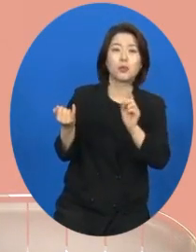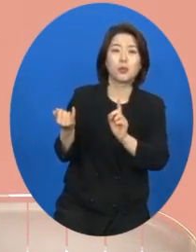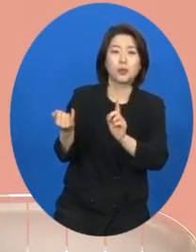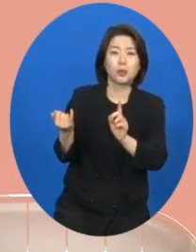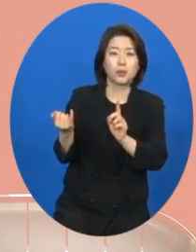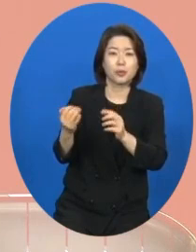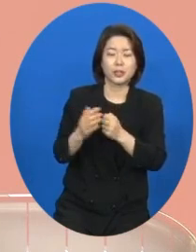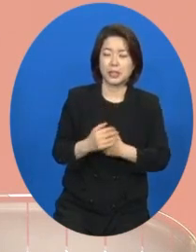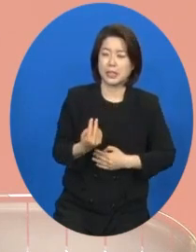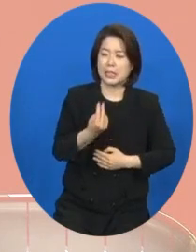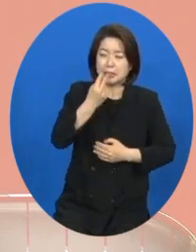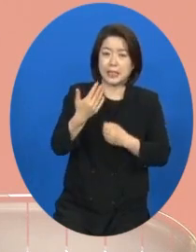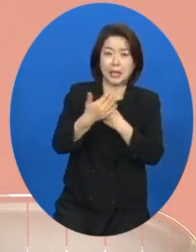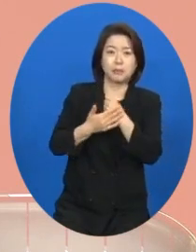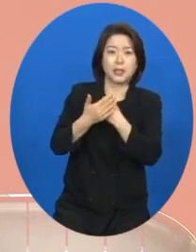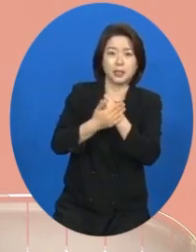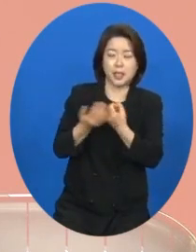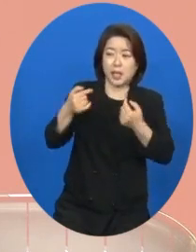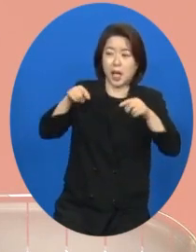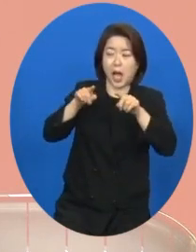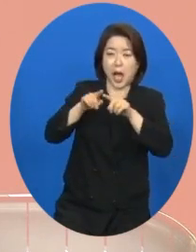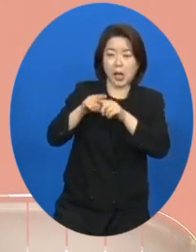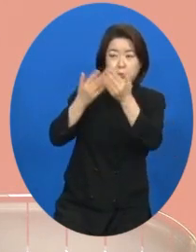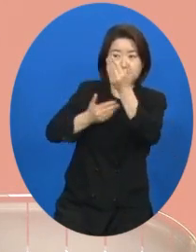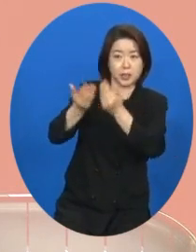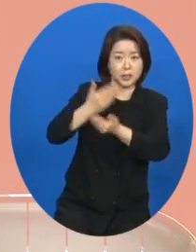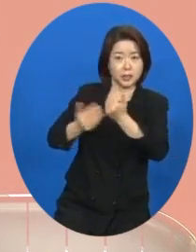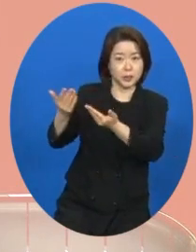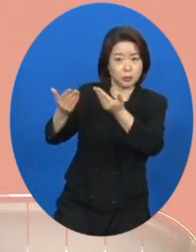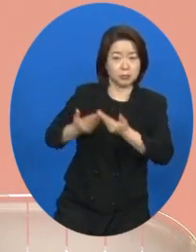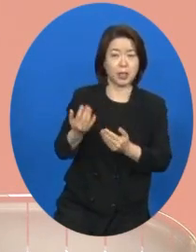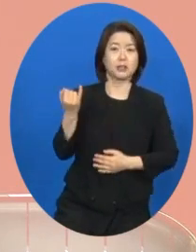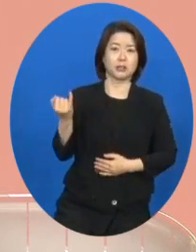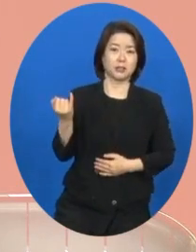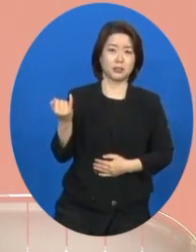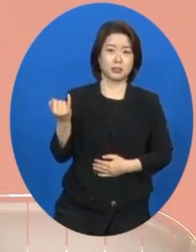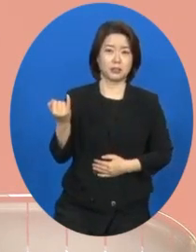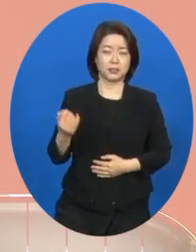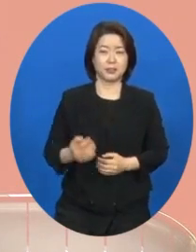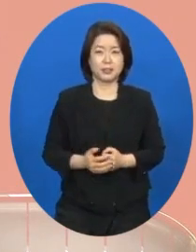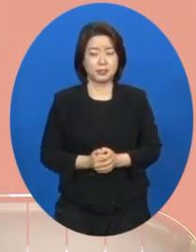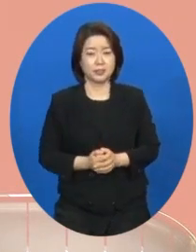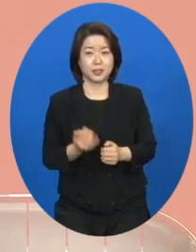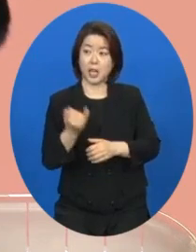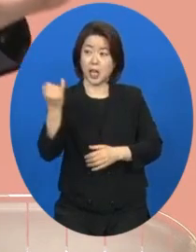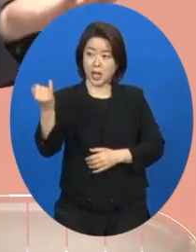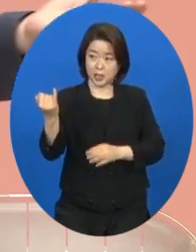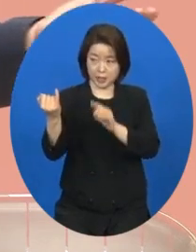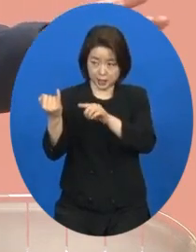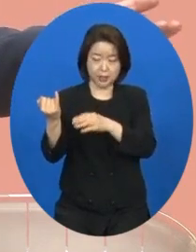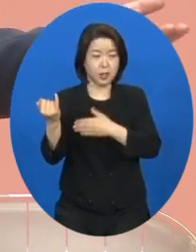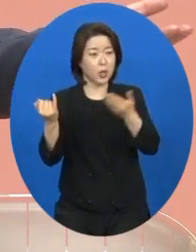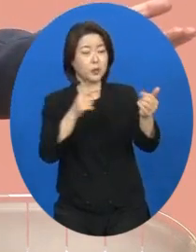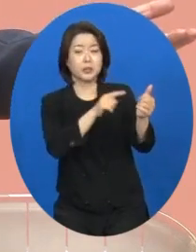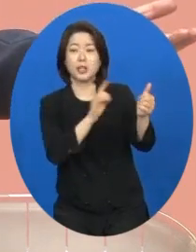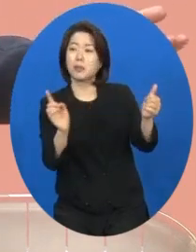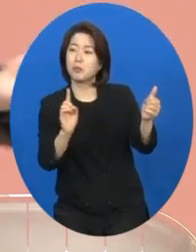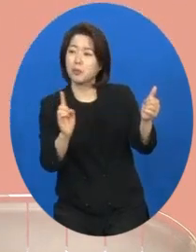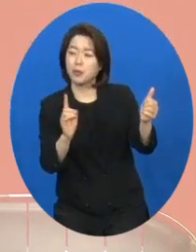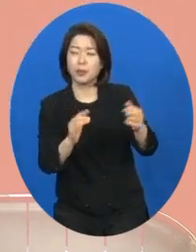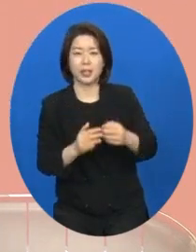생명의 은혜를 함께 이어받을 자. 아내에게 남편은 어떤